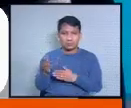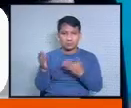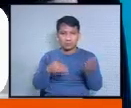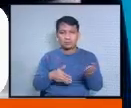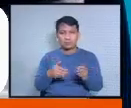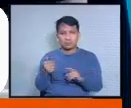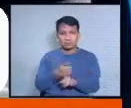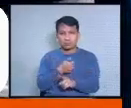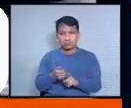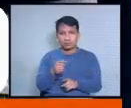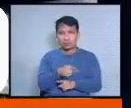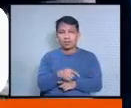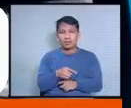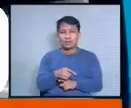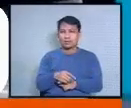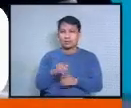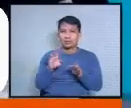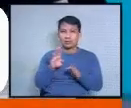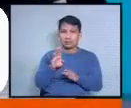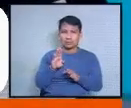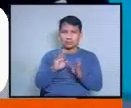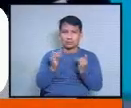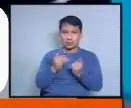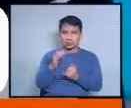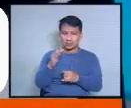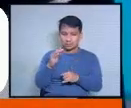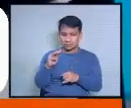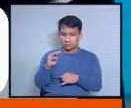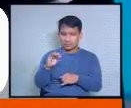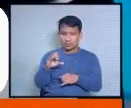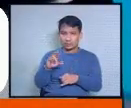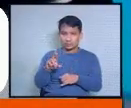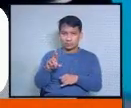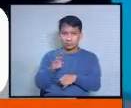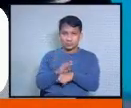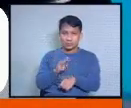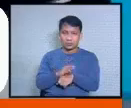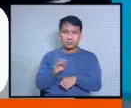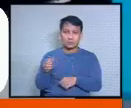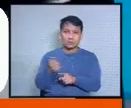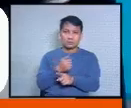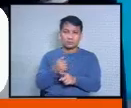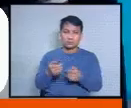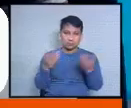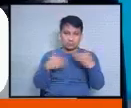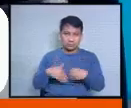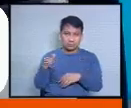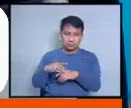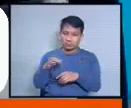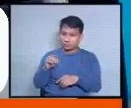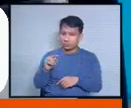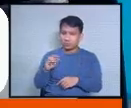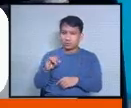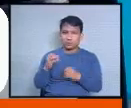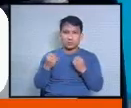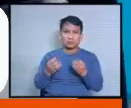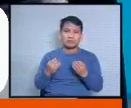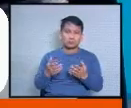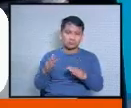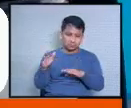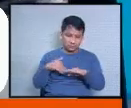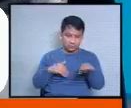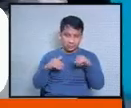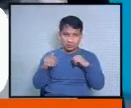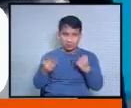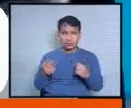po, naabuso po itong barangay microbusiness. Mapapatawag po yung barangay microbusiness, mapapatawag po yung DTI. Ang dami po mapapatawag